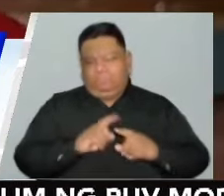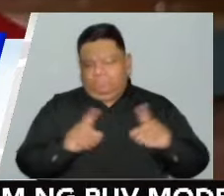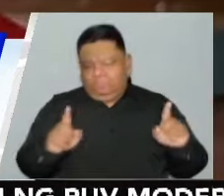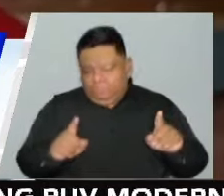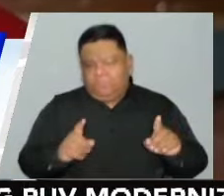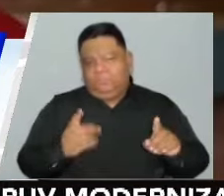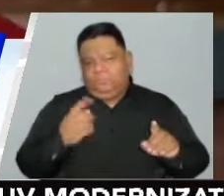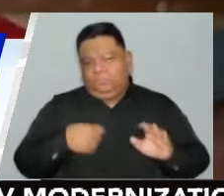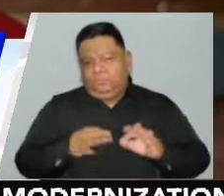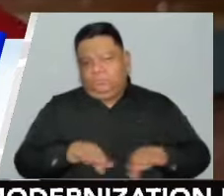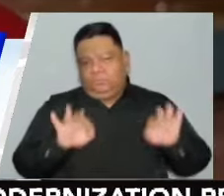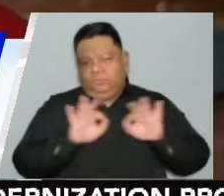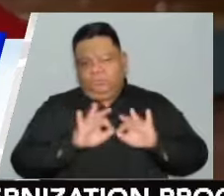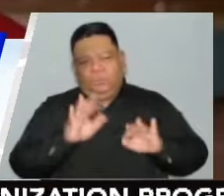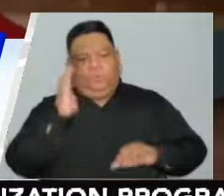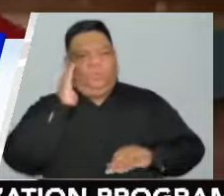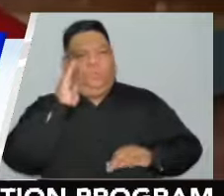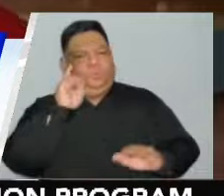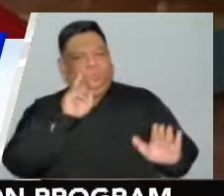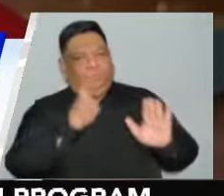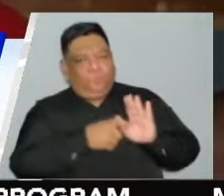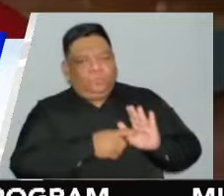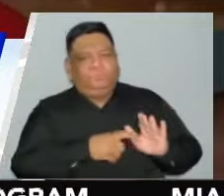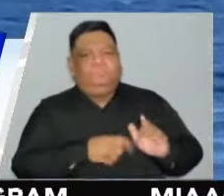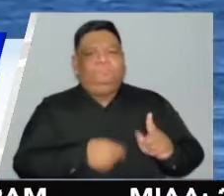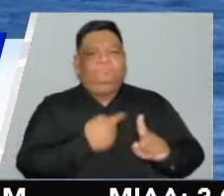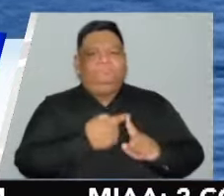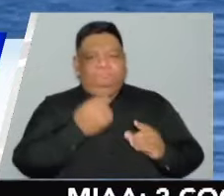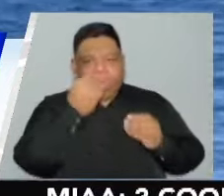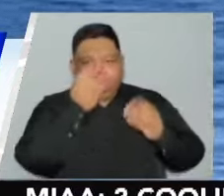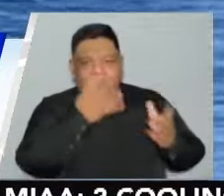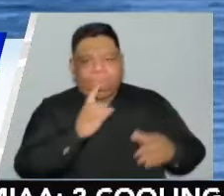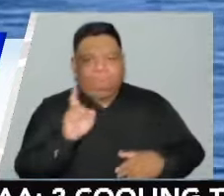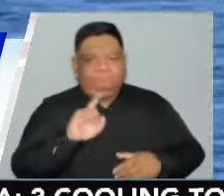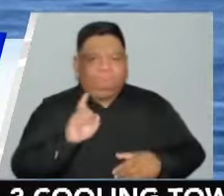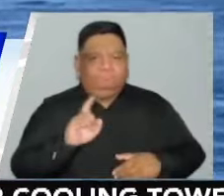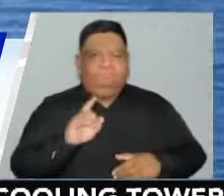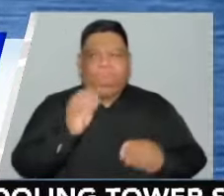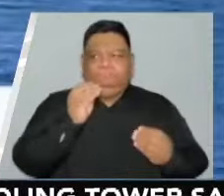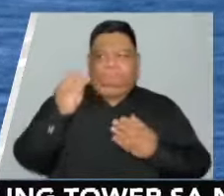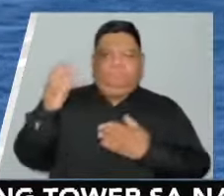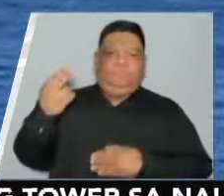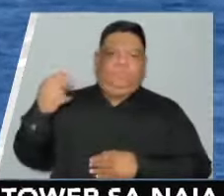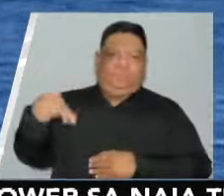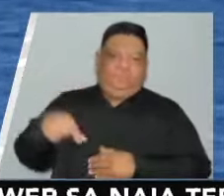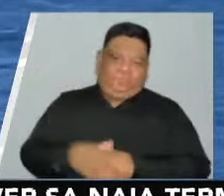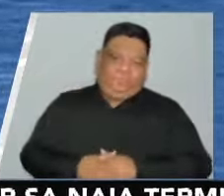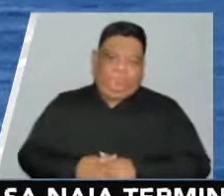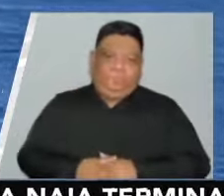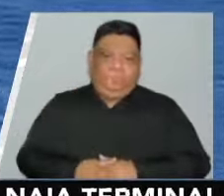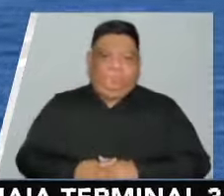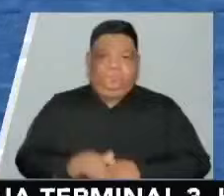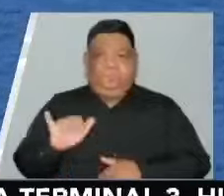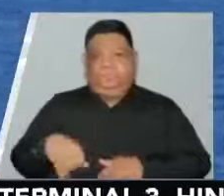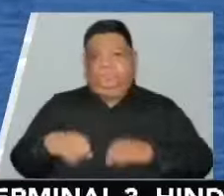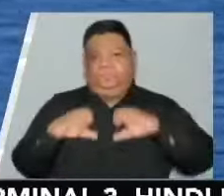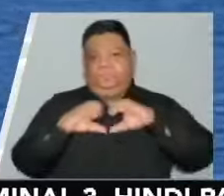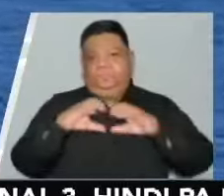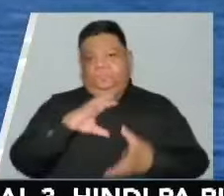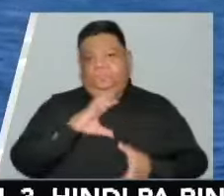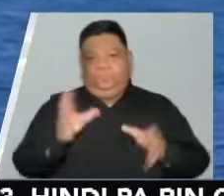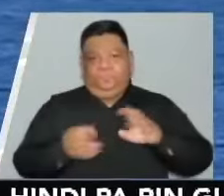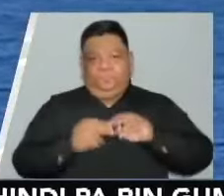na ipapahatid natin yung kanilang movement sa higher headquarters. Ito ang unang balita, Ian Cruz para sa